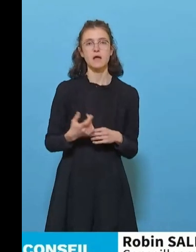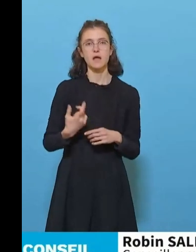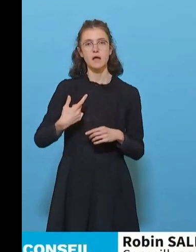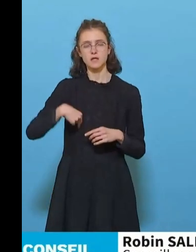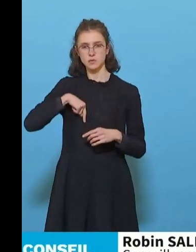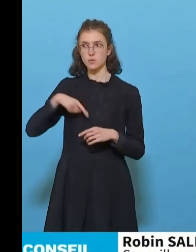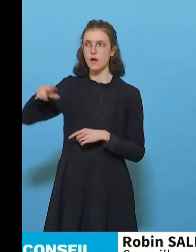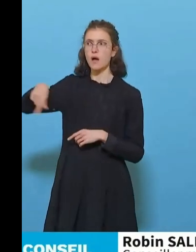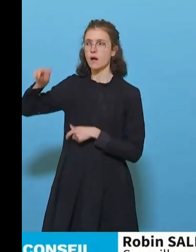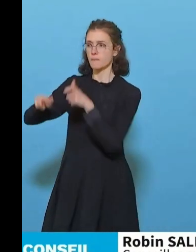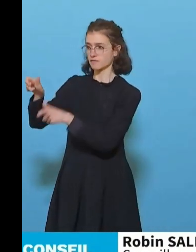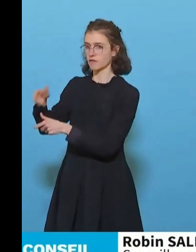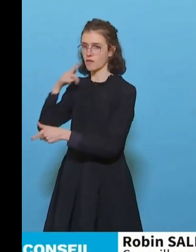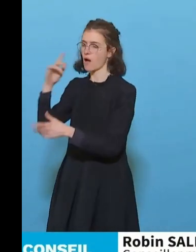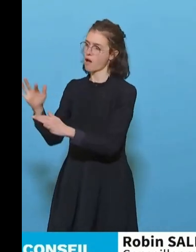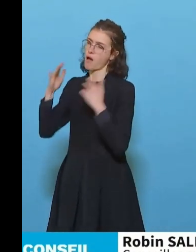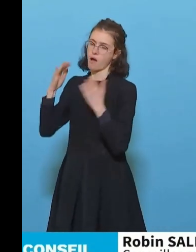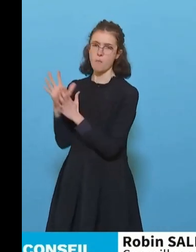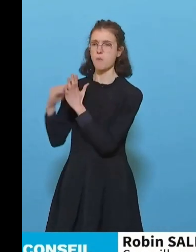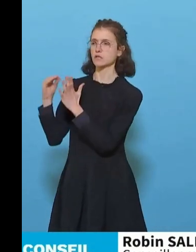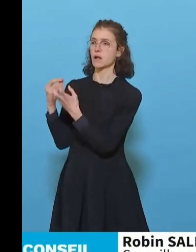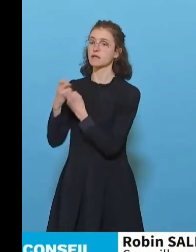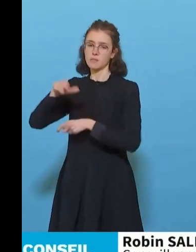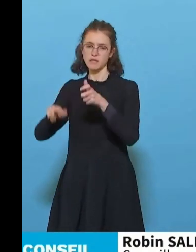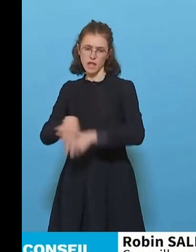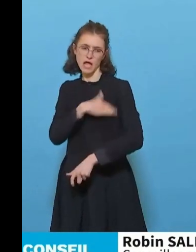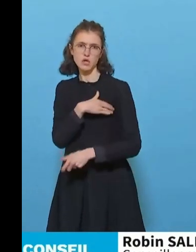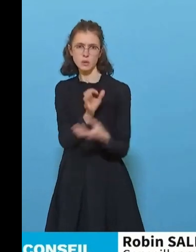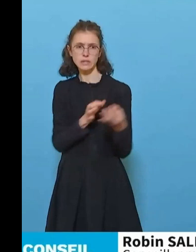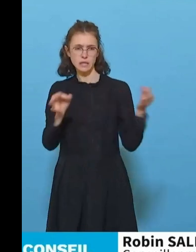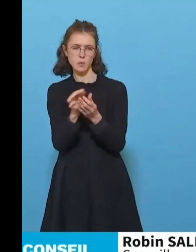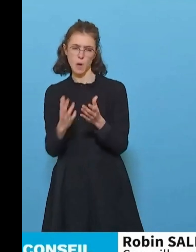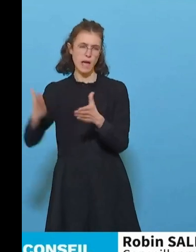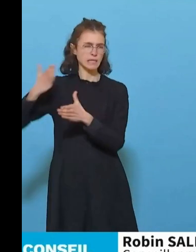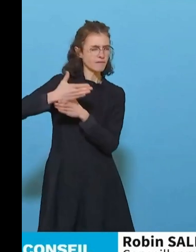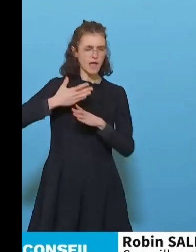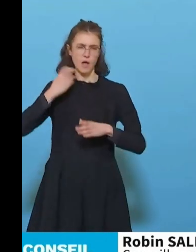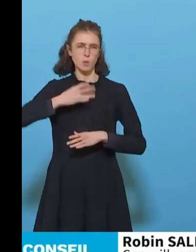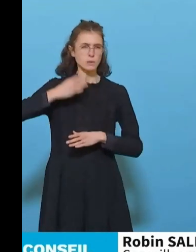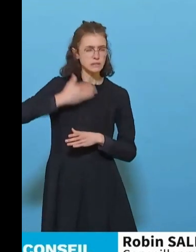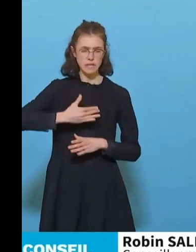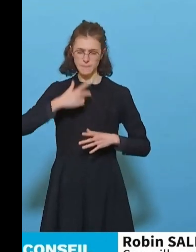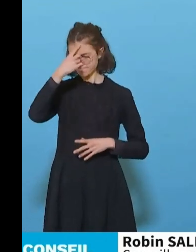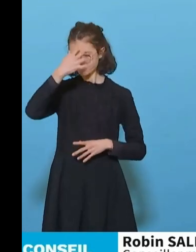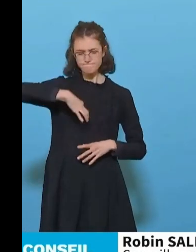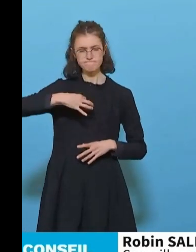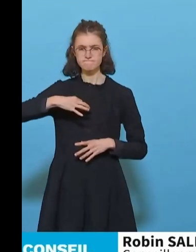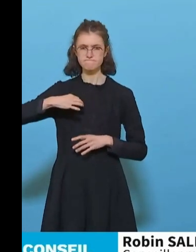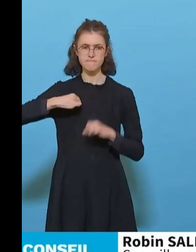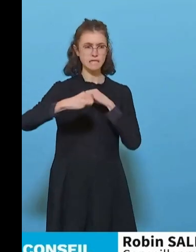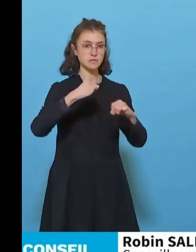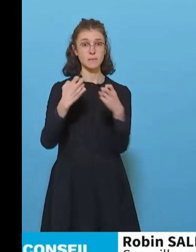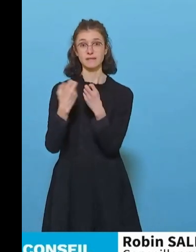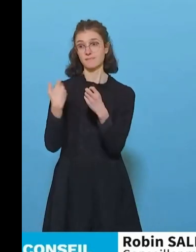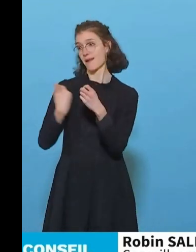côté, à l'image des agents territoriaux combatifs et déterminés dans la rue, hier encore, pour défendre leur rémunération,